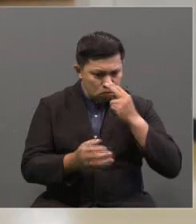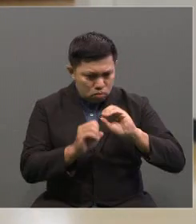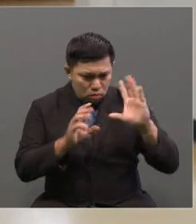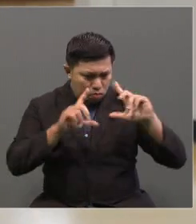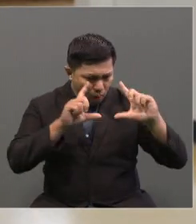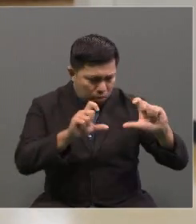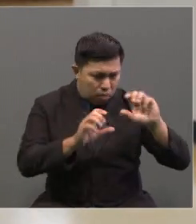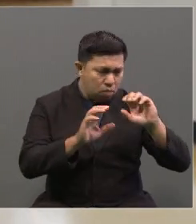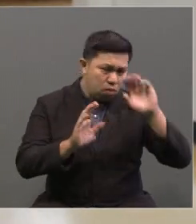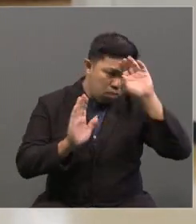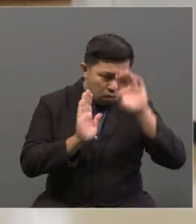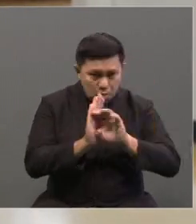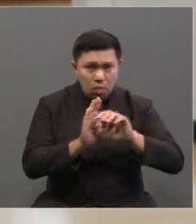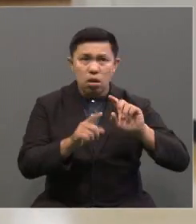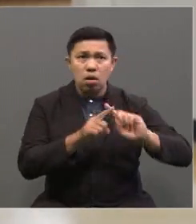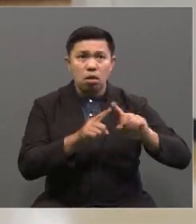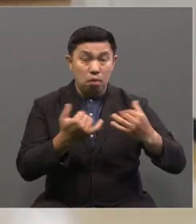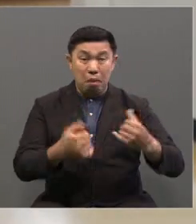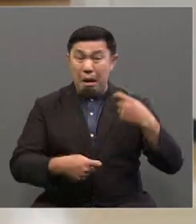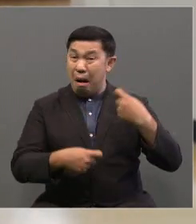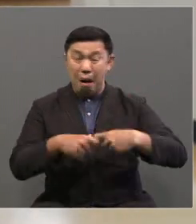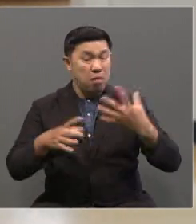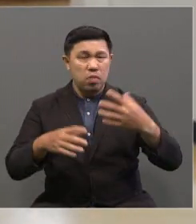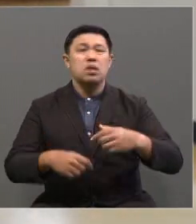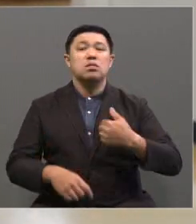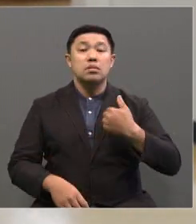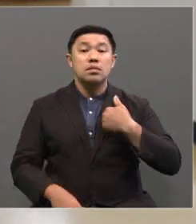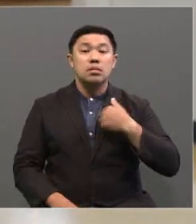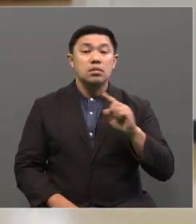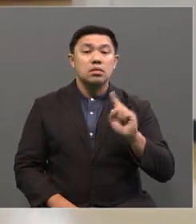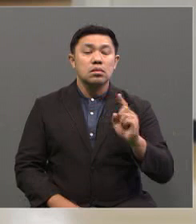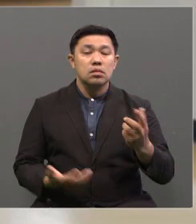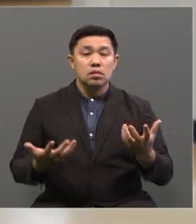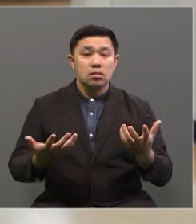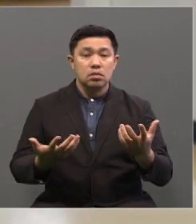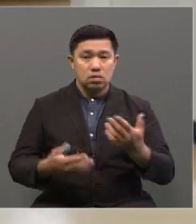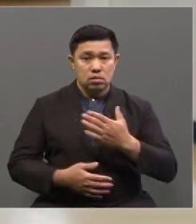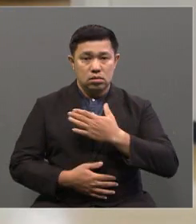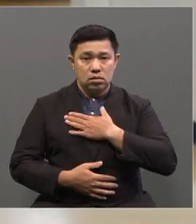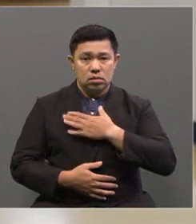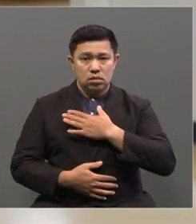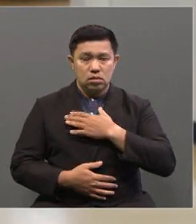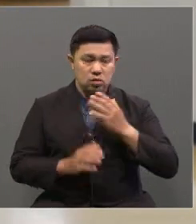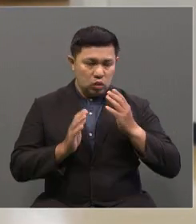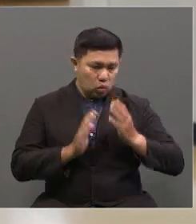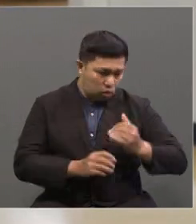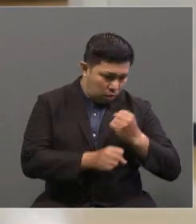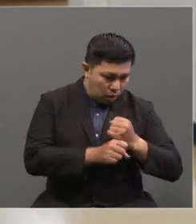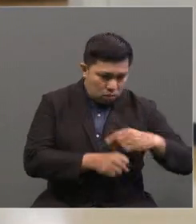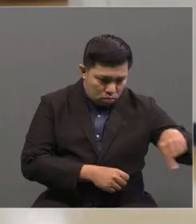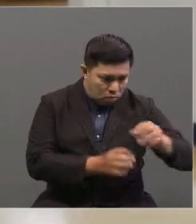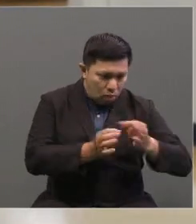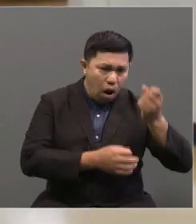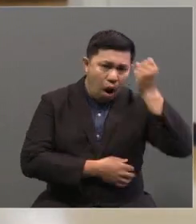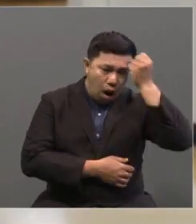ภาพนะซึ่งไม่มีอะไรที่ยากนะครับนะแต่เพียงแต่ว่า เราต้องทำให้ลูกน้องเนี่ยเขาเข้าใจนะครับ